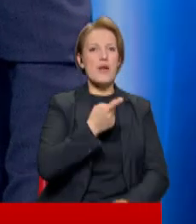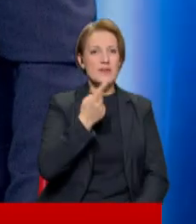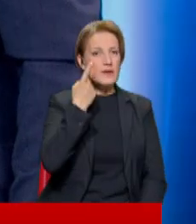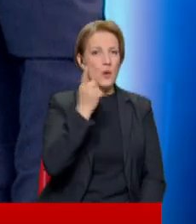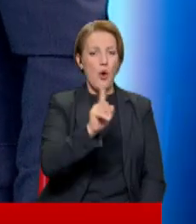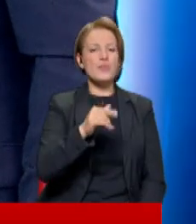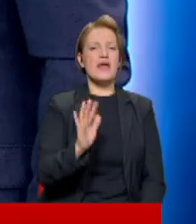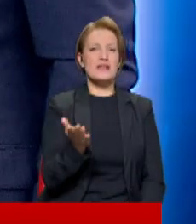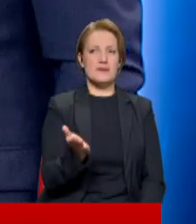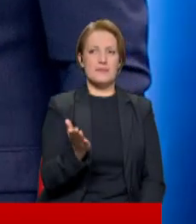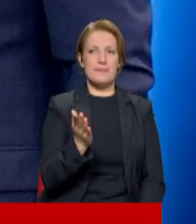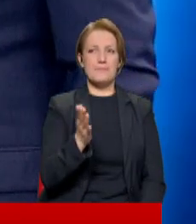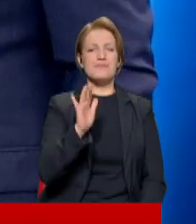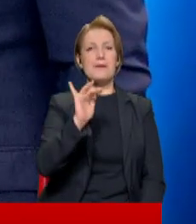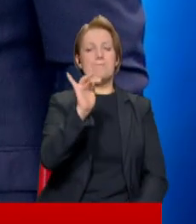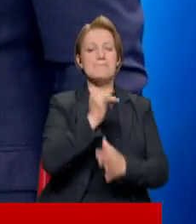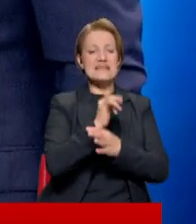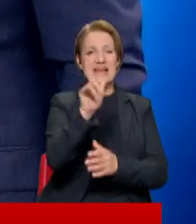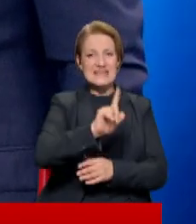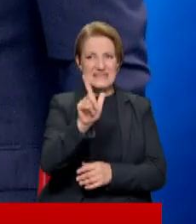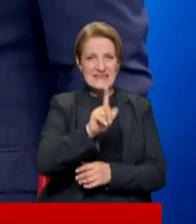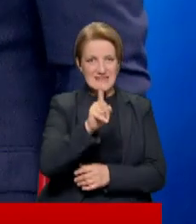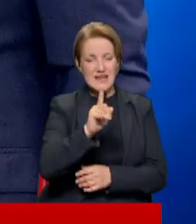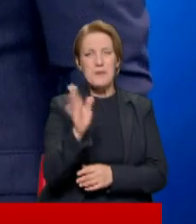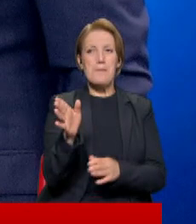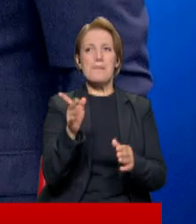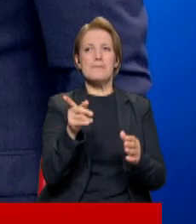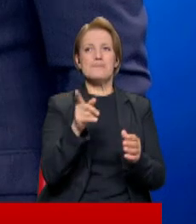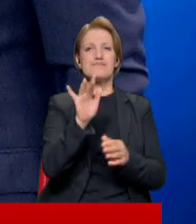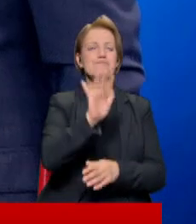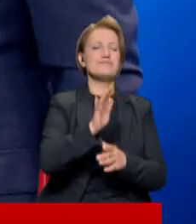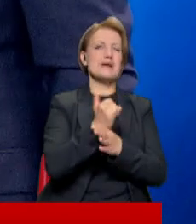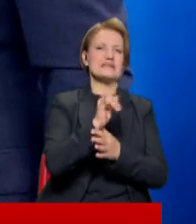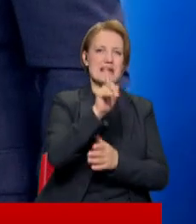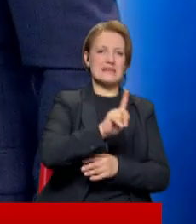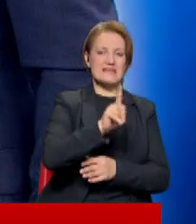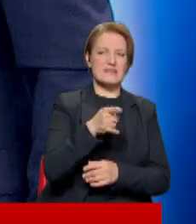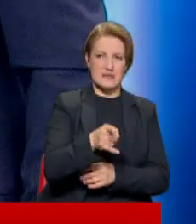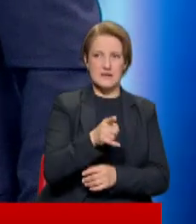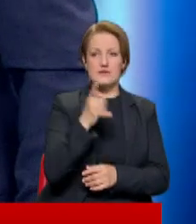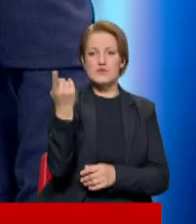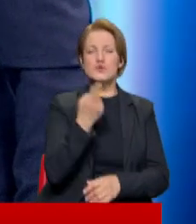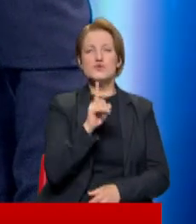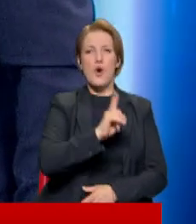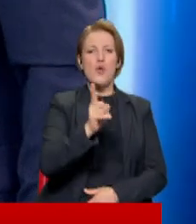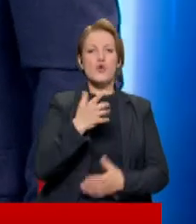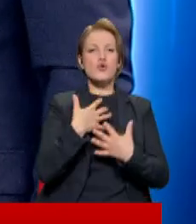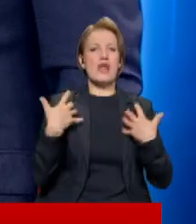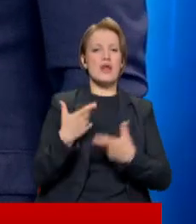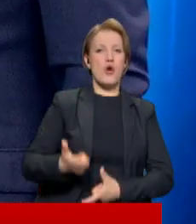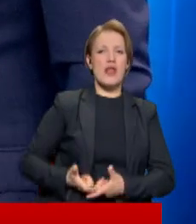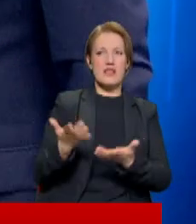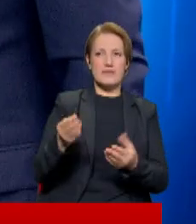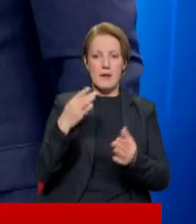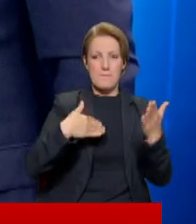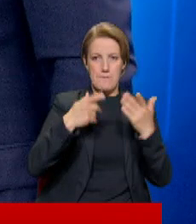değil bakın Meslek Eğitim Merkezi ile meslek lisesini karıştırmıyorum meslek liseleridir %10 bile değil bu çocuklar güvenlik görevlisi olur Hem